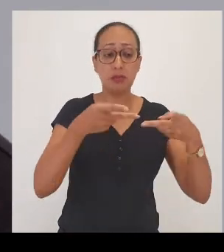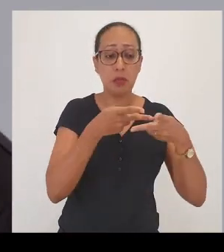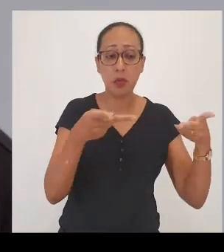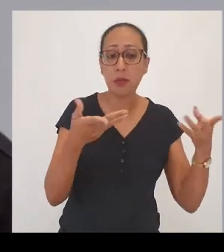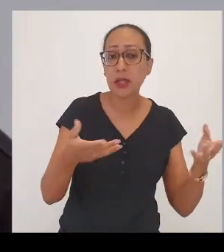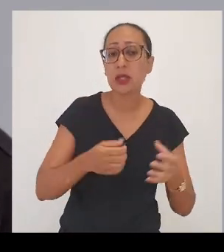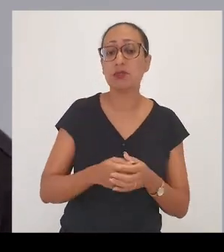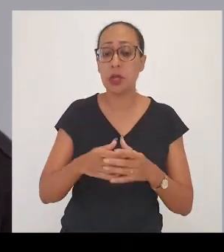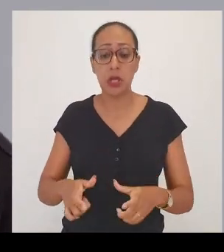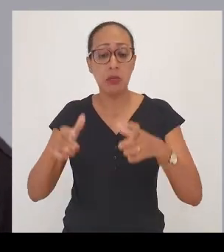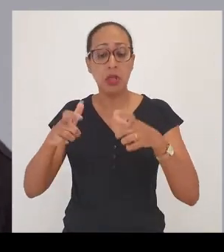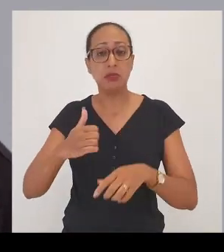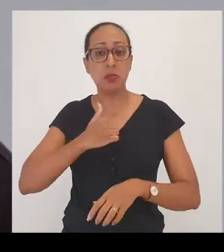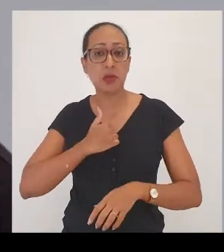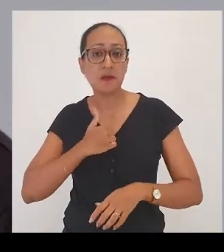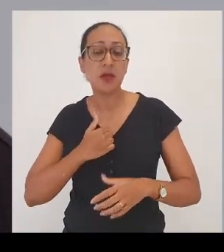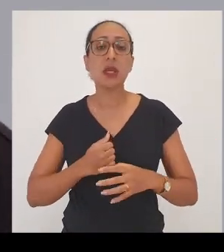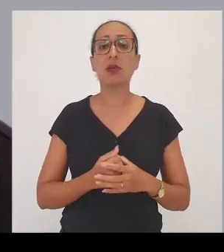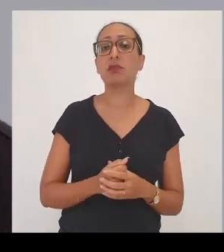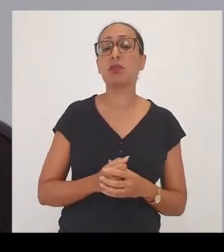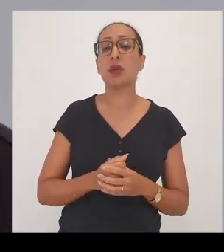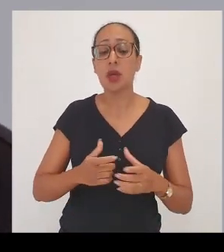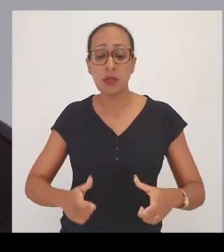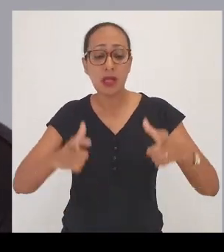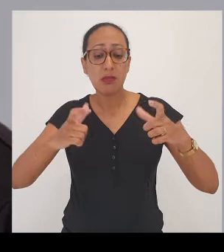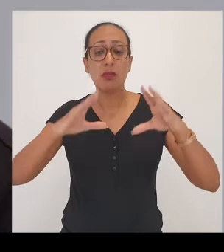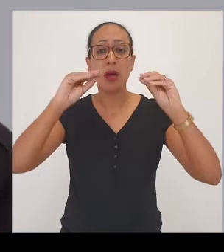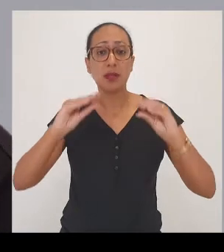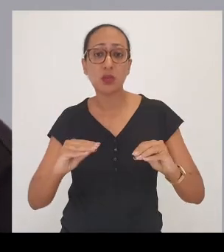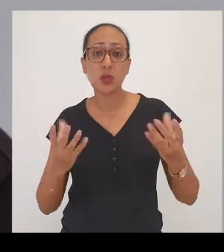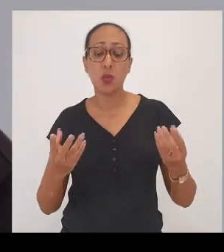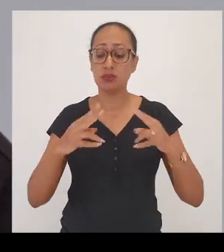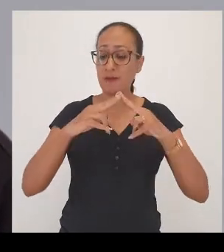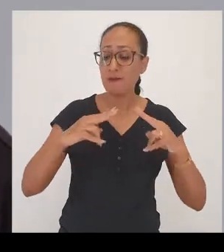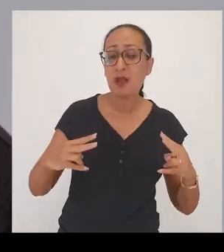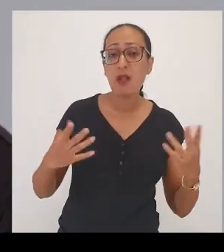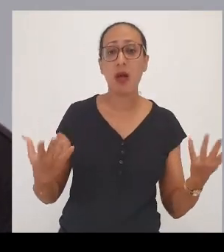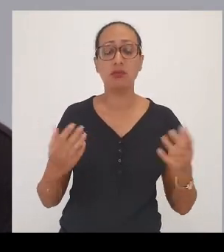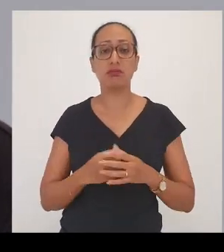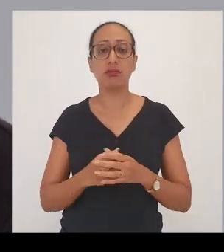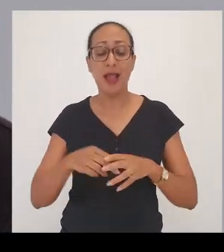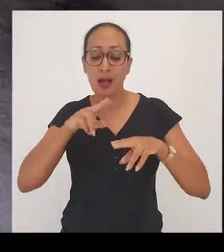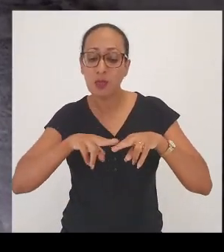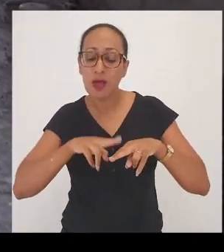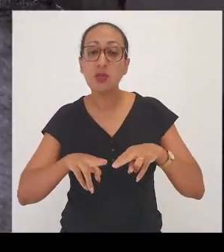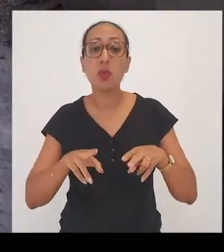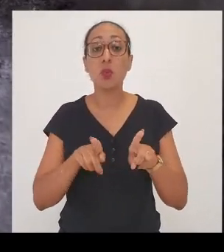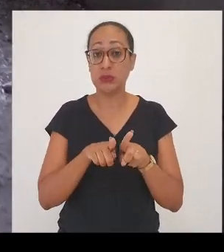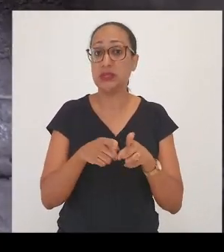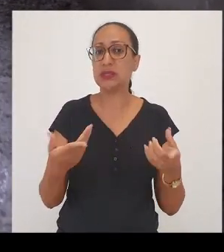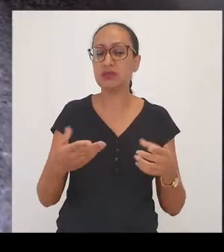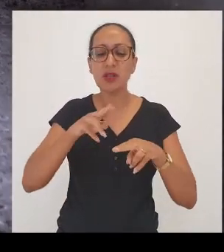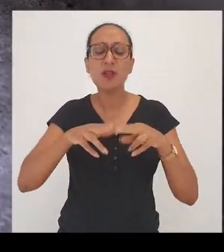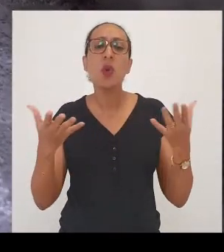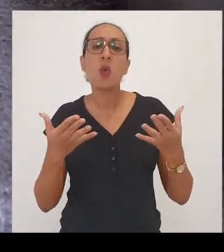donc bâtiments publics, bâtiments privés, promotion immobilière privée, villas, et aussi de la